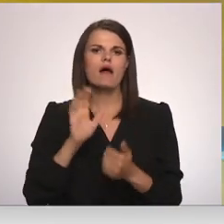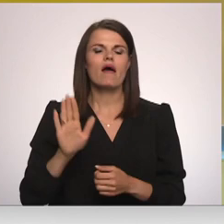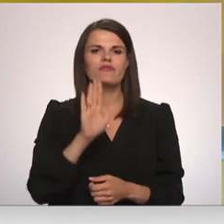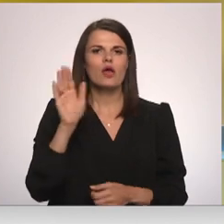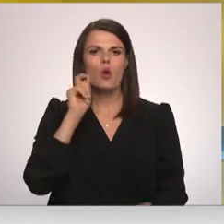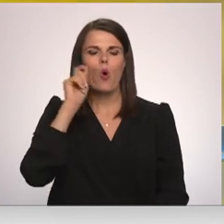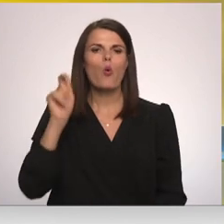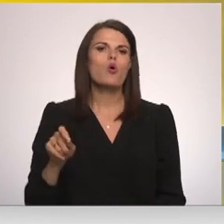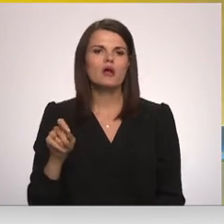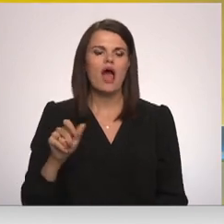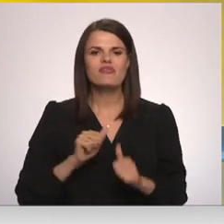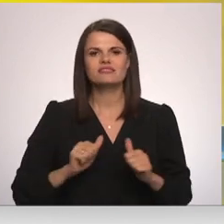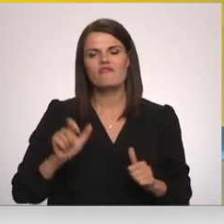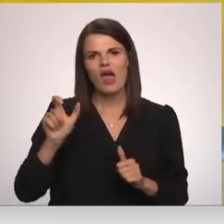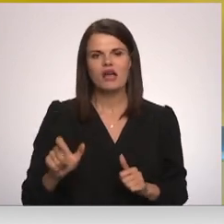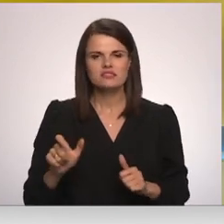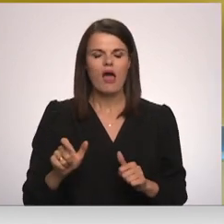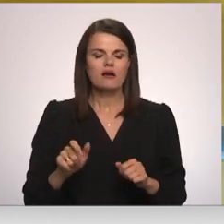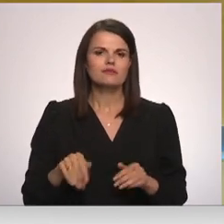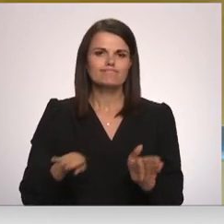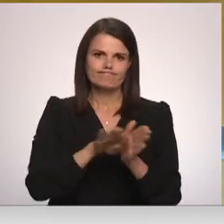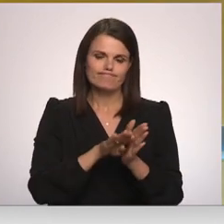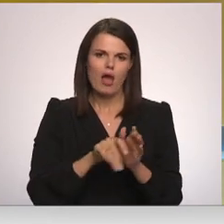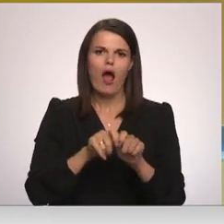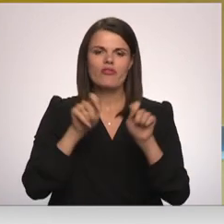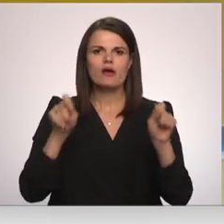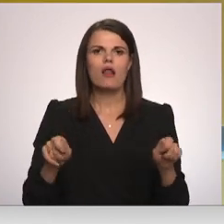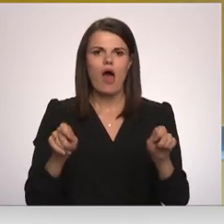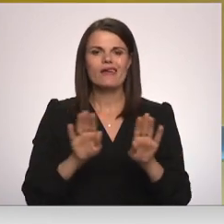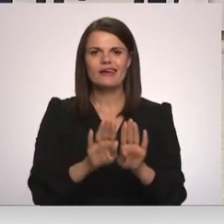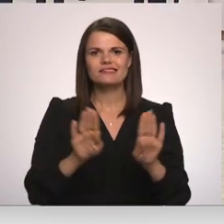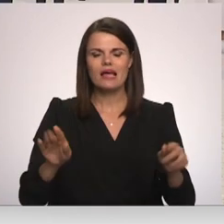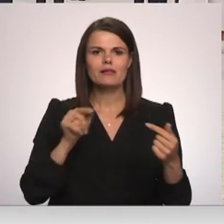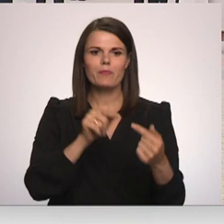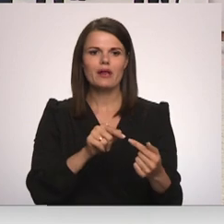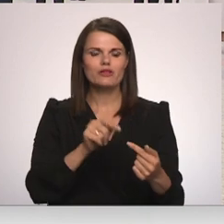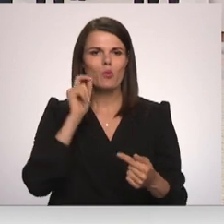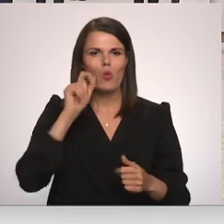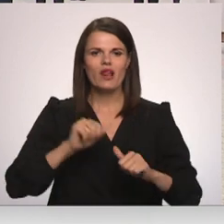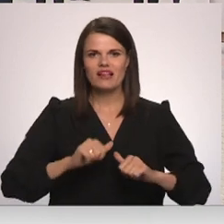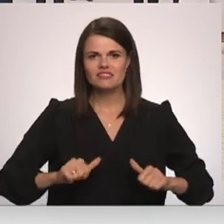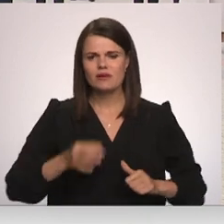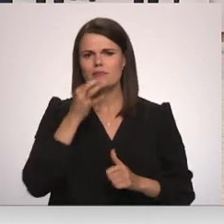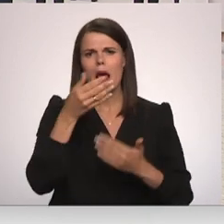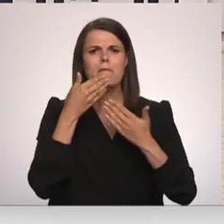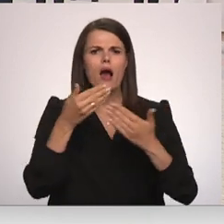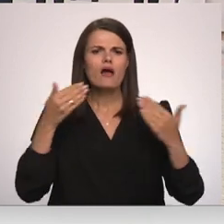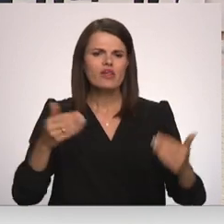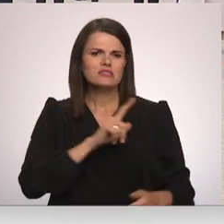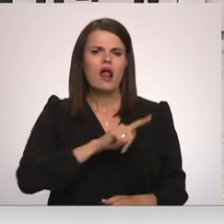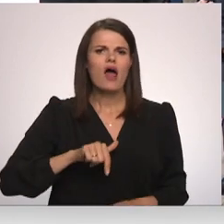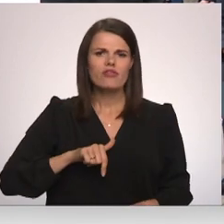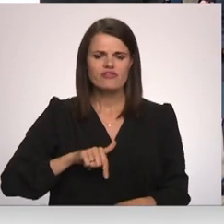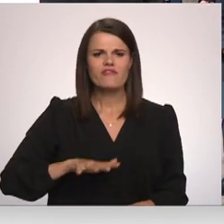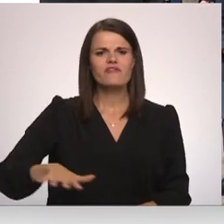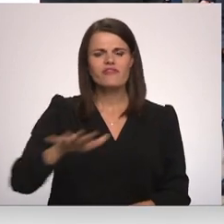Miščenko atklāja fotoizstādi pie kongresnama iepratī Krievijas vēstniecībai. Vēstnieks pateicās Latvijai par līdz šim sniegto